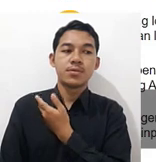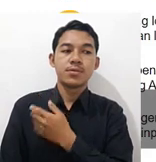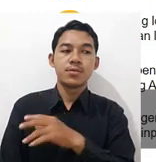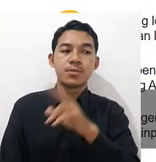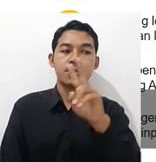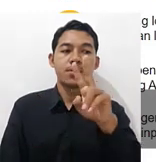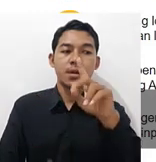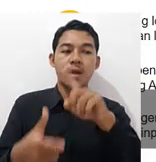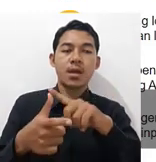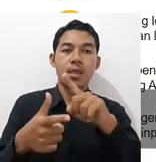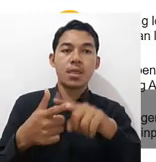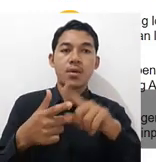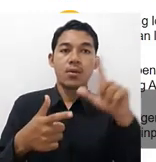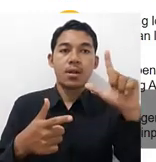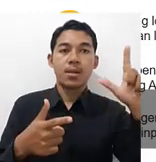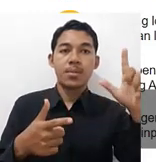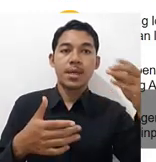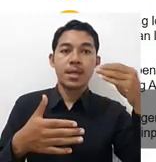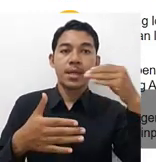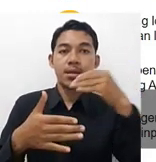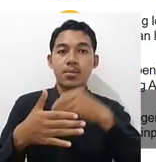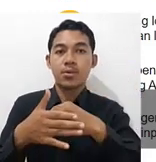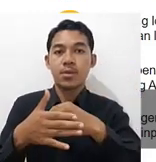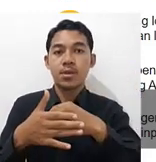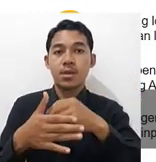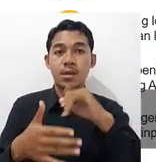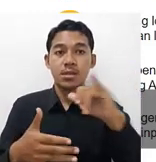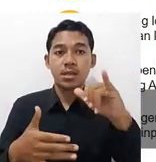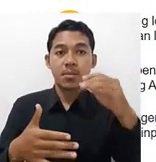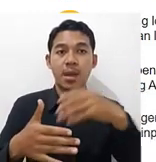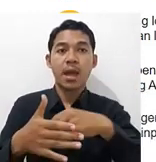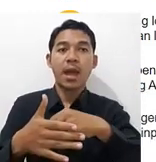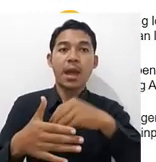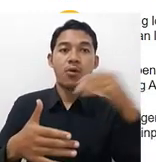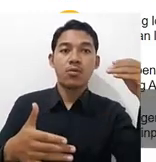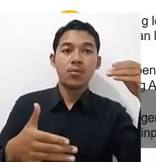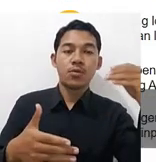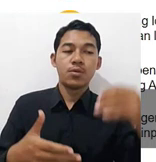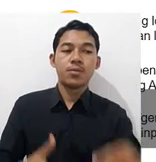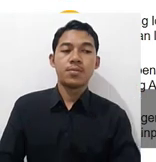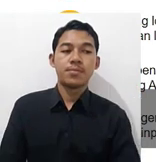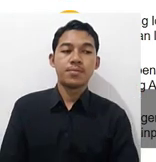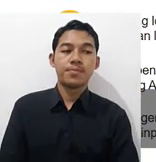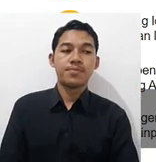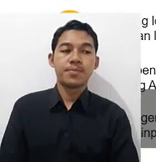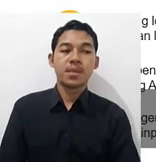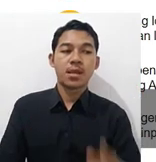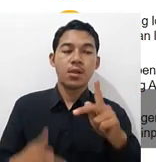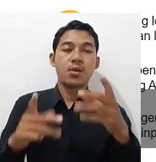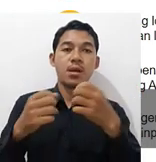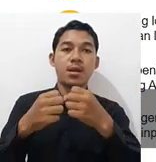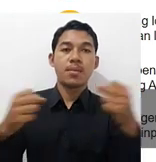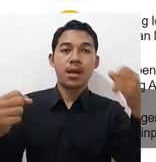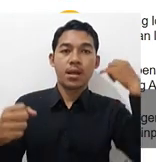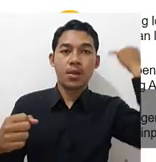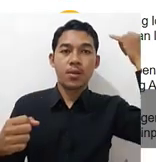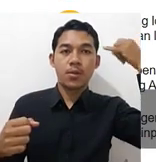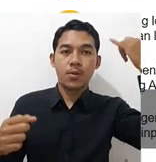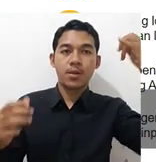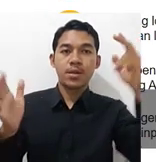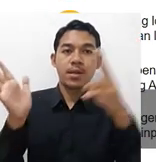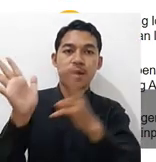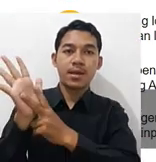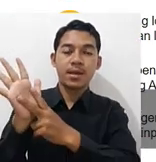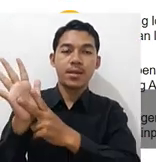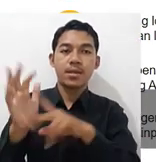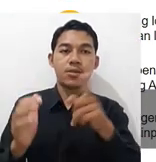2 atau lebih input, ya. Kadang-kadang tadi NOT itu punya 1 input doang. Nah, kalau gerbang logika AND itu punya 2.